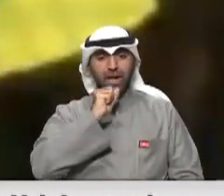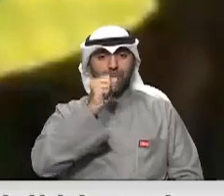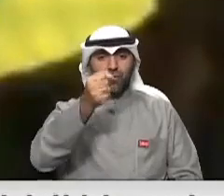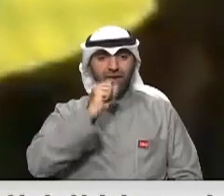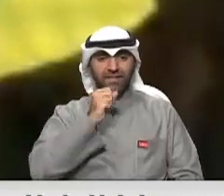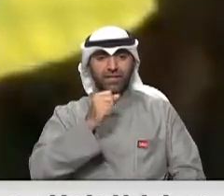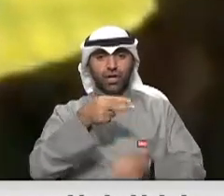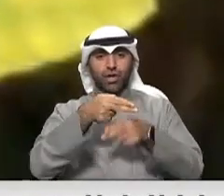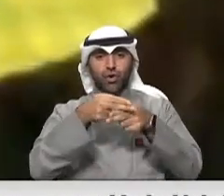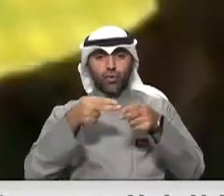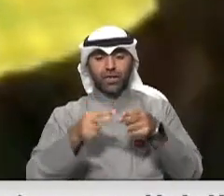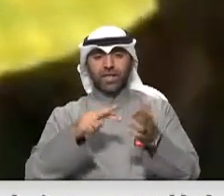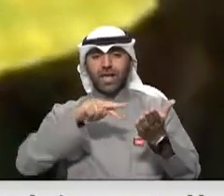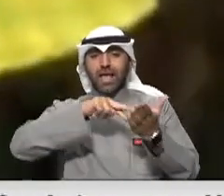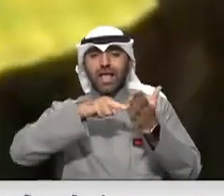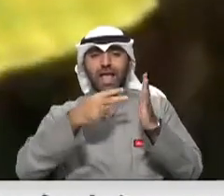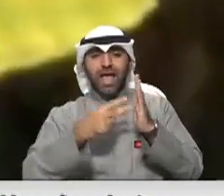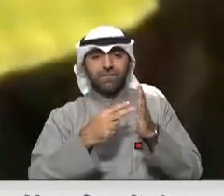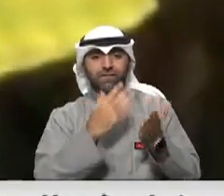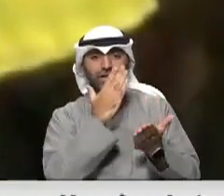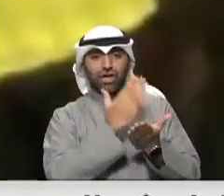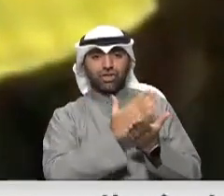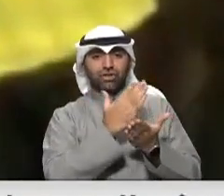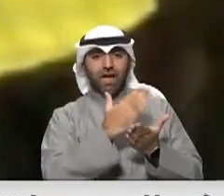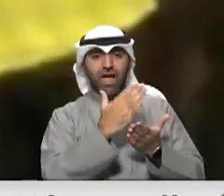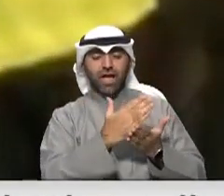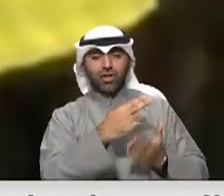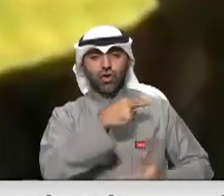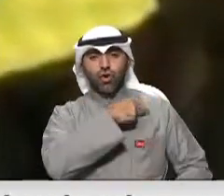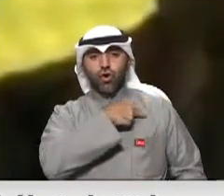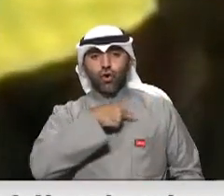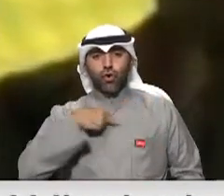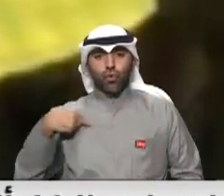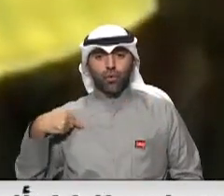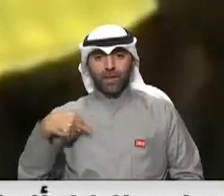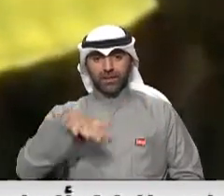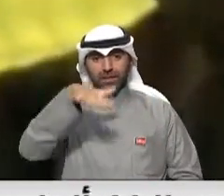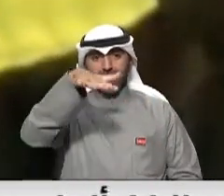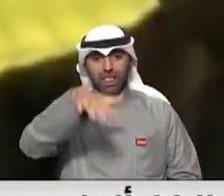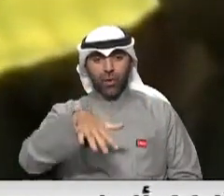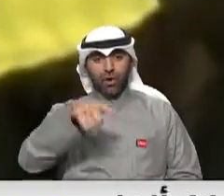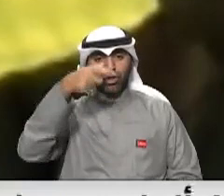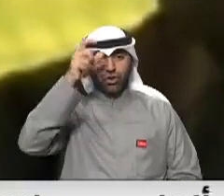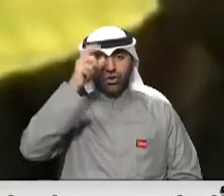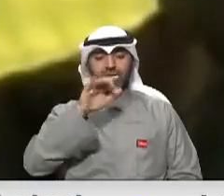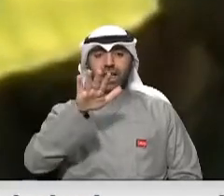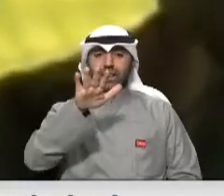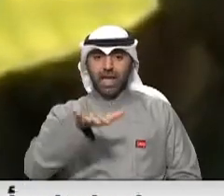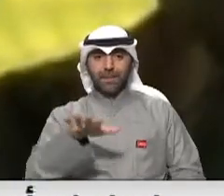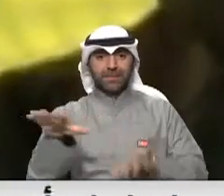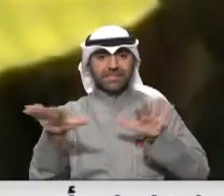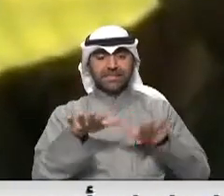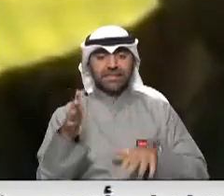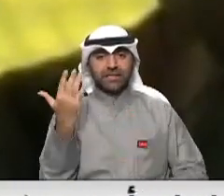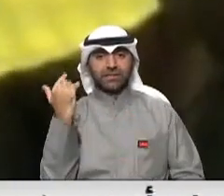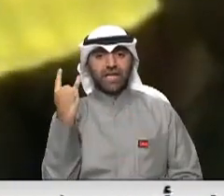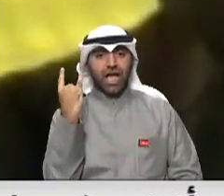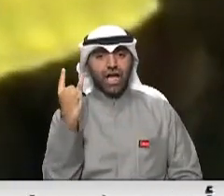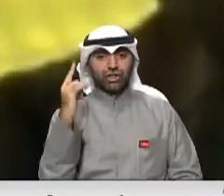مرور 10 أيام على الزلزال؟ هل لك أن تضعنا في الصورة يوسف وأن تطلعنا على آخر المستجدات؟